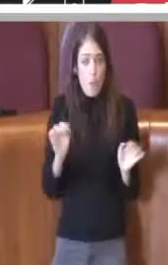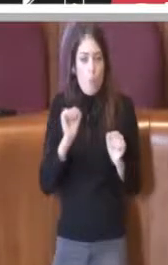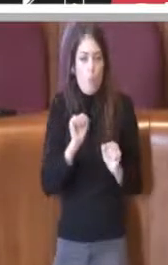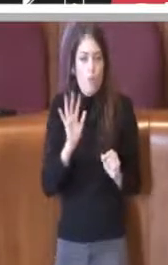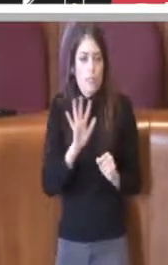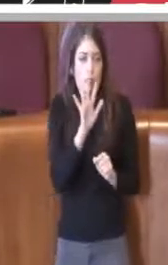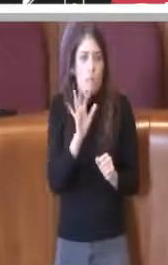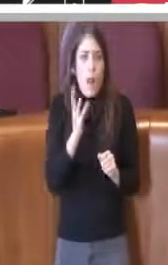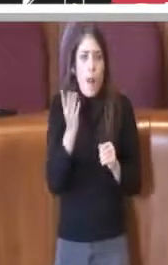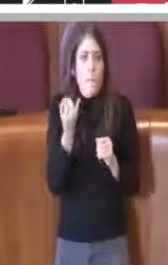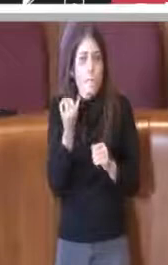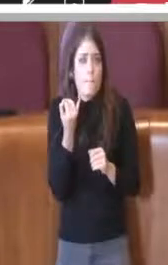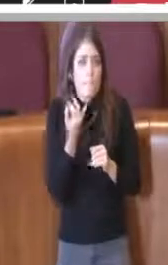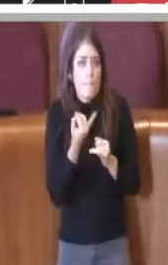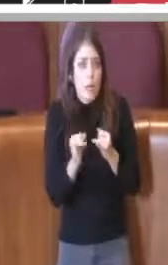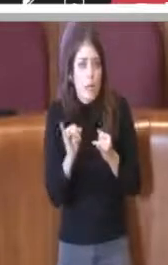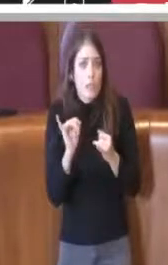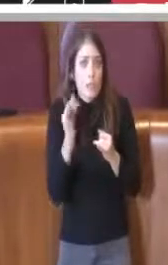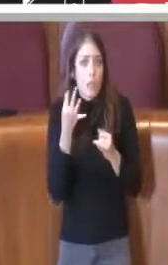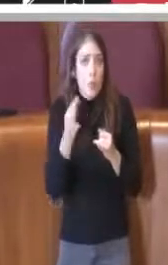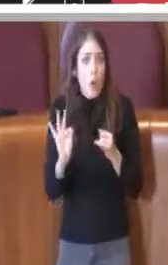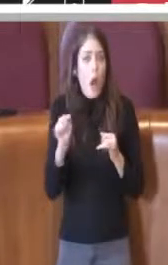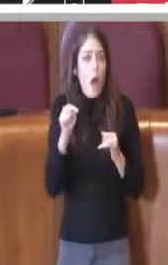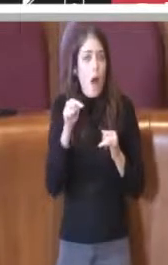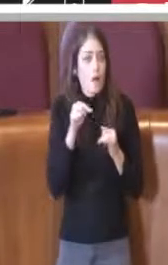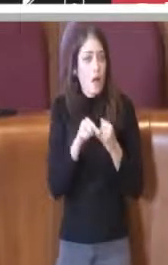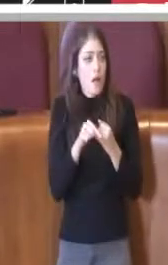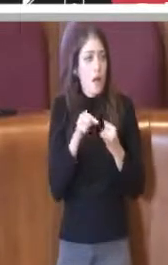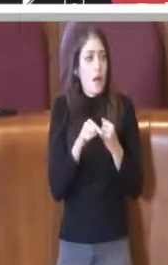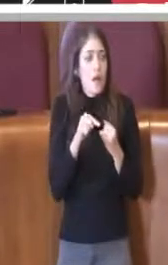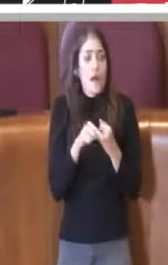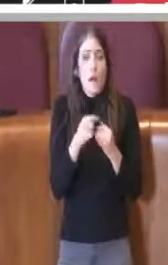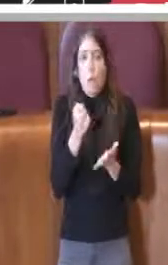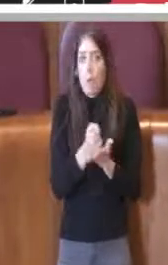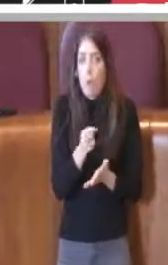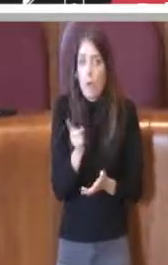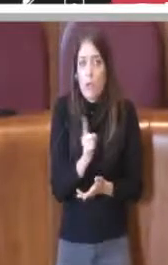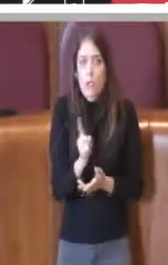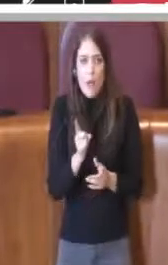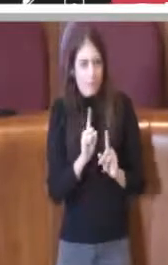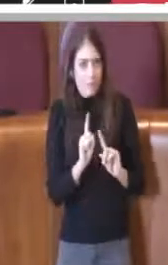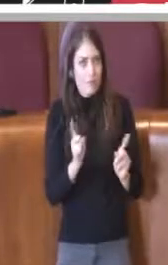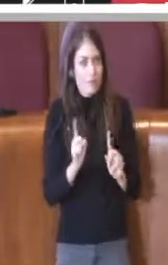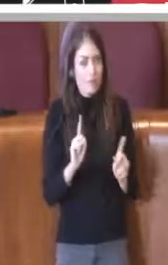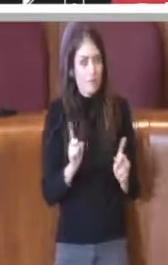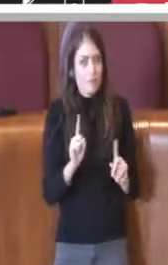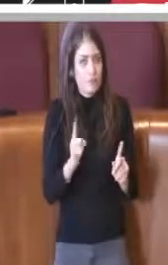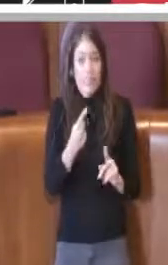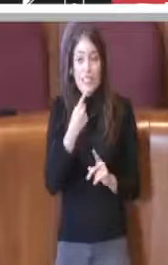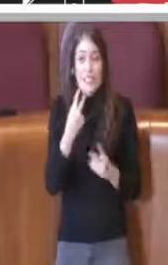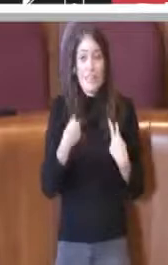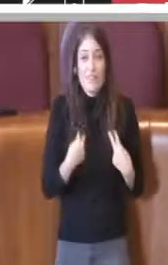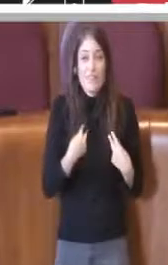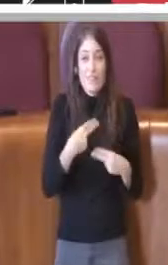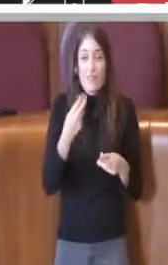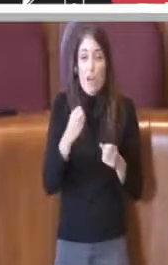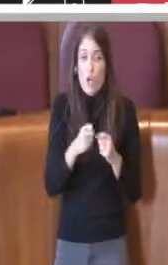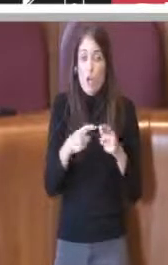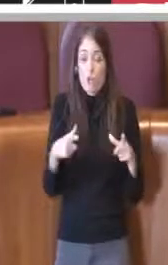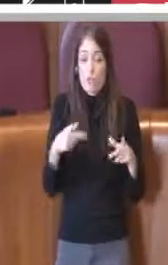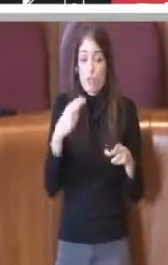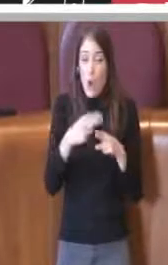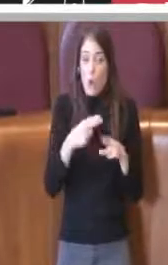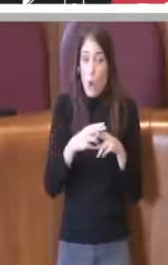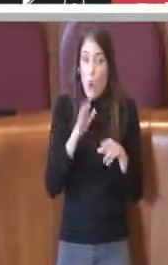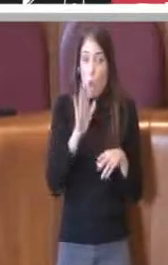un particolare non e non importante ma per chi vive una città come roma e vive